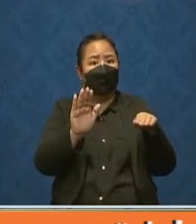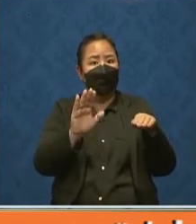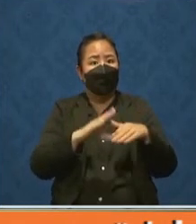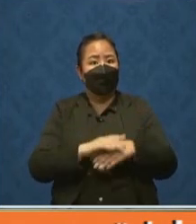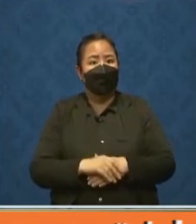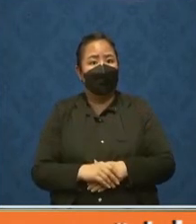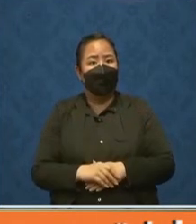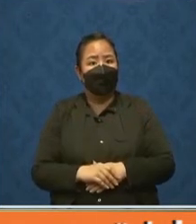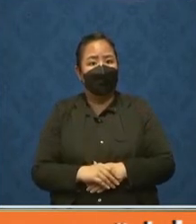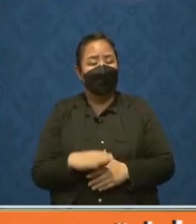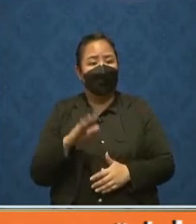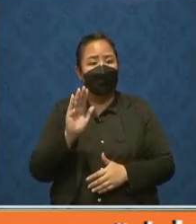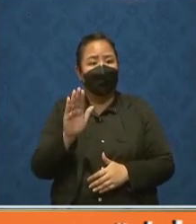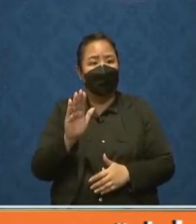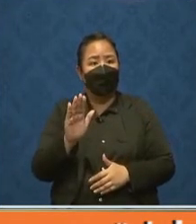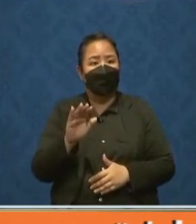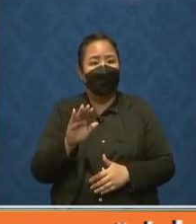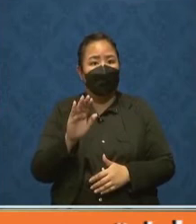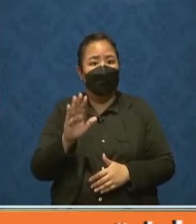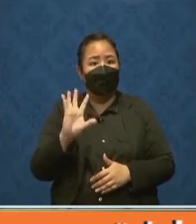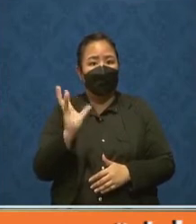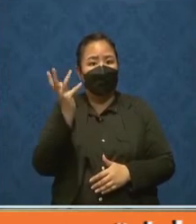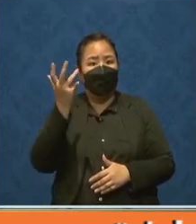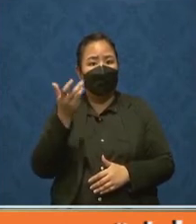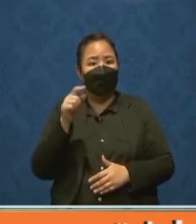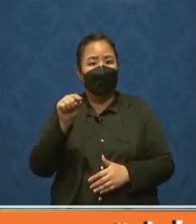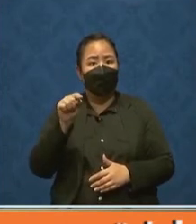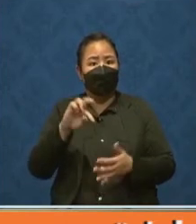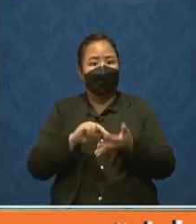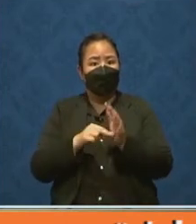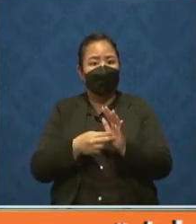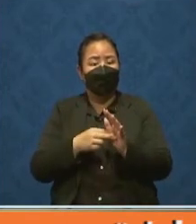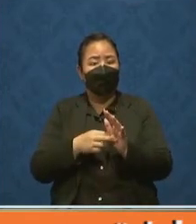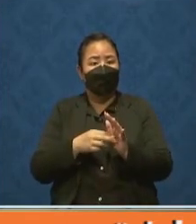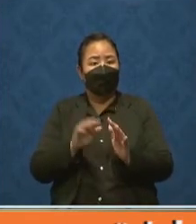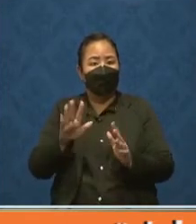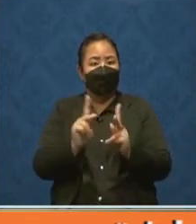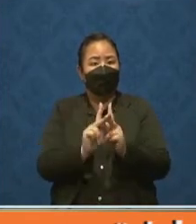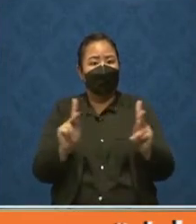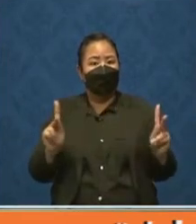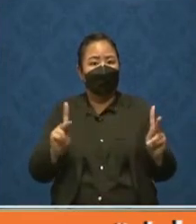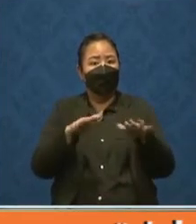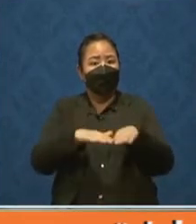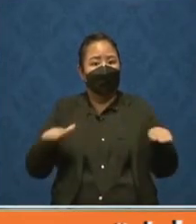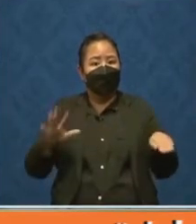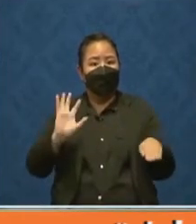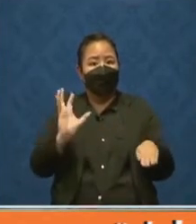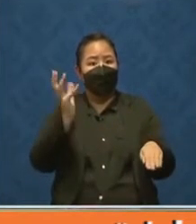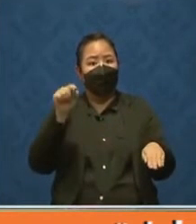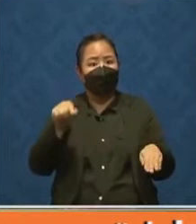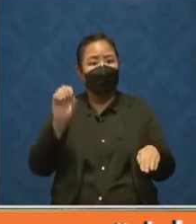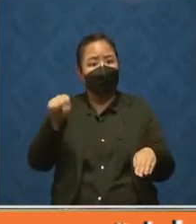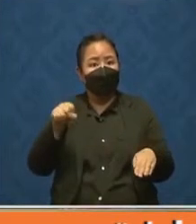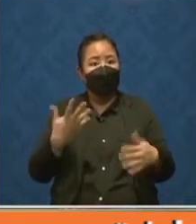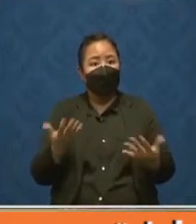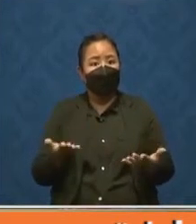ของกลไกที่เรียกว่าคณะมนตรีสิทธิมนุษยชนแห่งสหประชาชาติและคณะกรรมการสิทธิเด็กแห่งสหประชาช